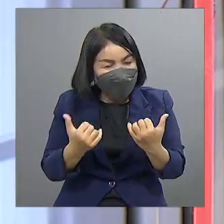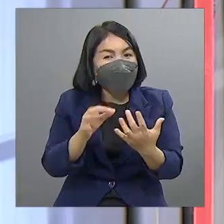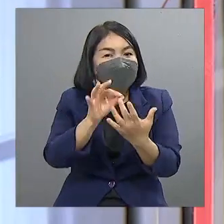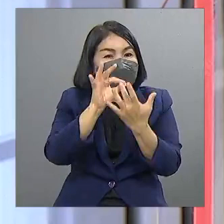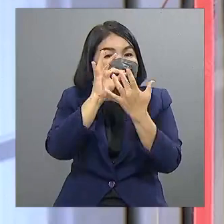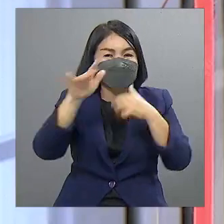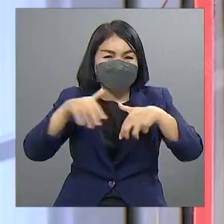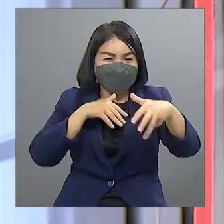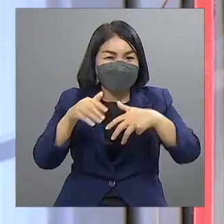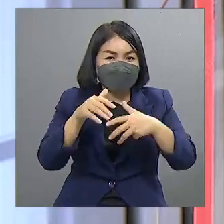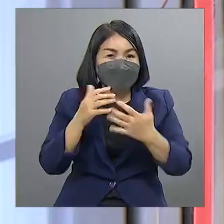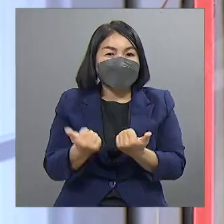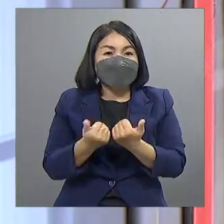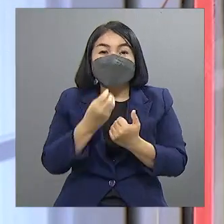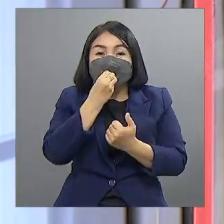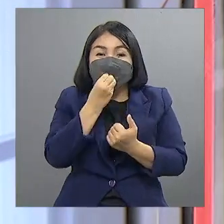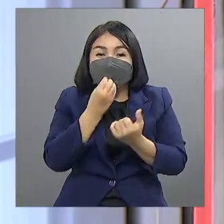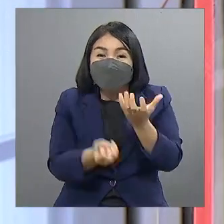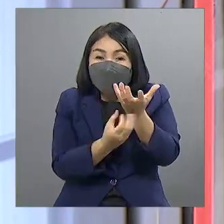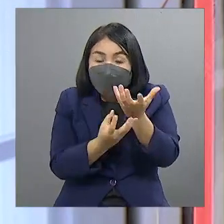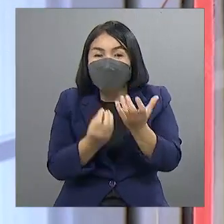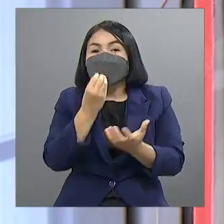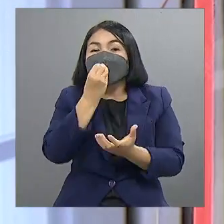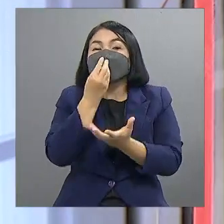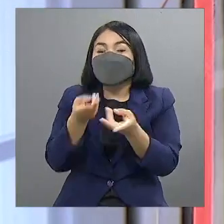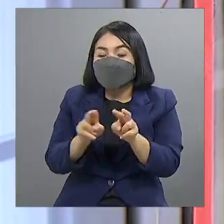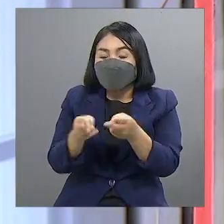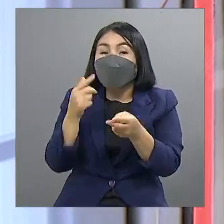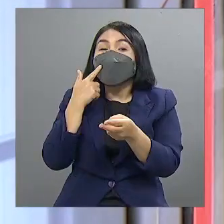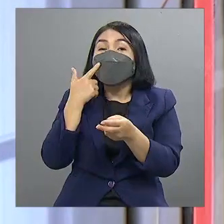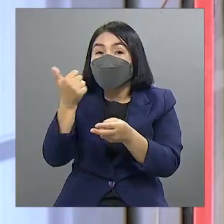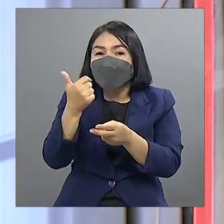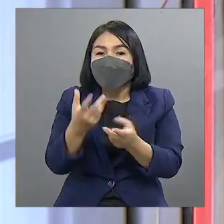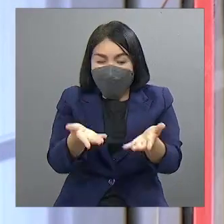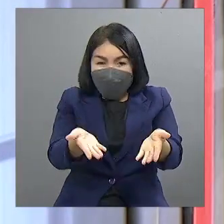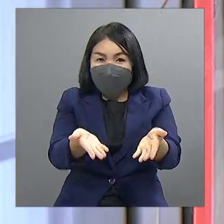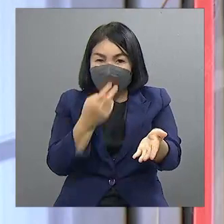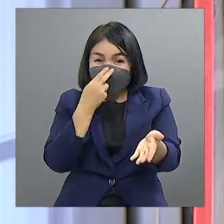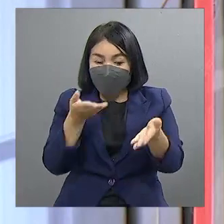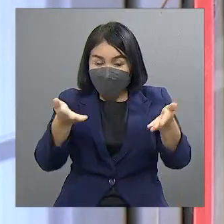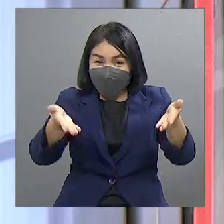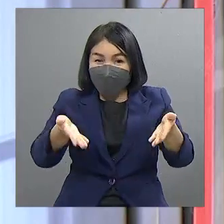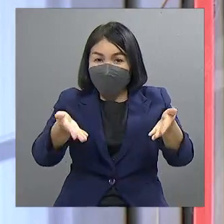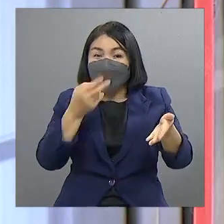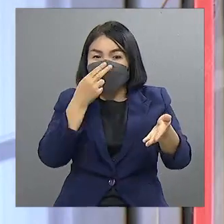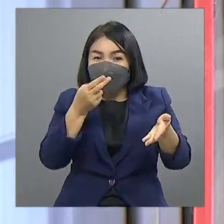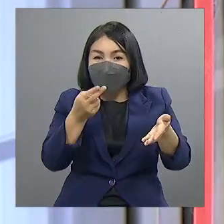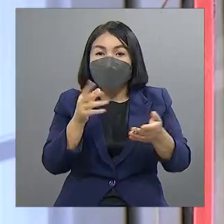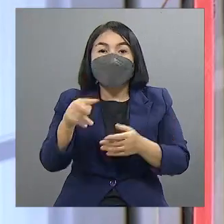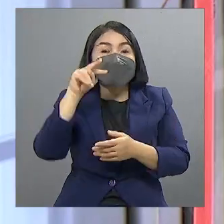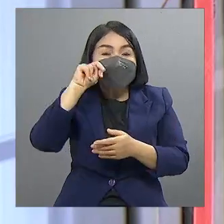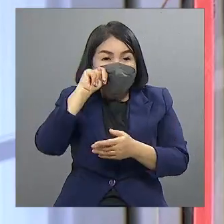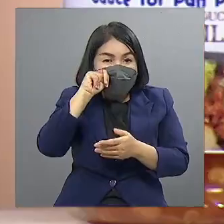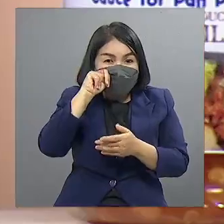เมนูซุกี้และหมูกระทะได้อร่อยมากยิ่งขึ้นกับนี่เลยครับข้างหน้าของพวกเราทั้ง3คนนี้ครับน้ำจิ้มซุกี้และหมูกระ